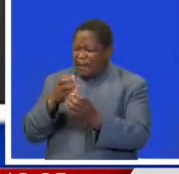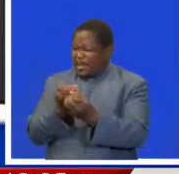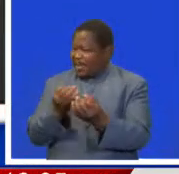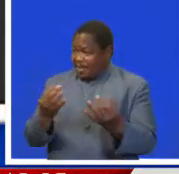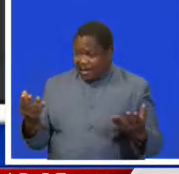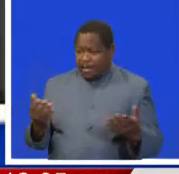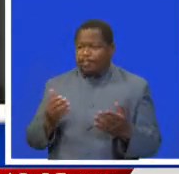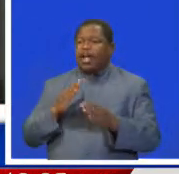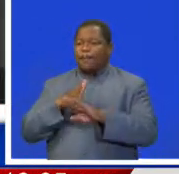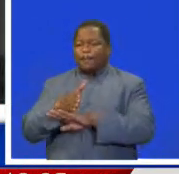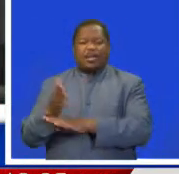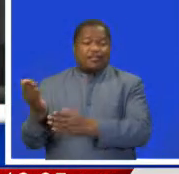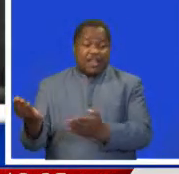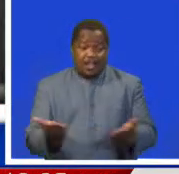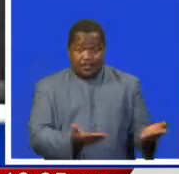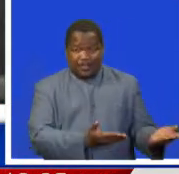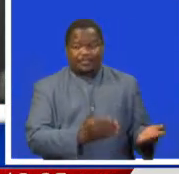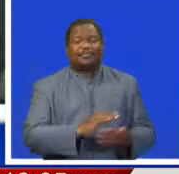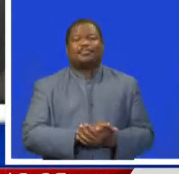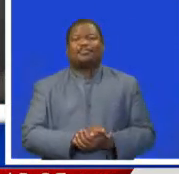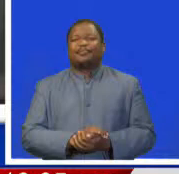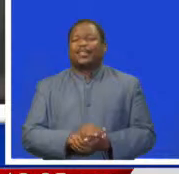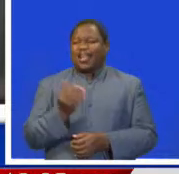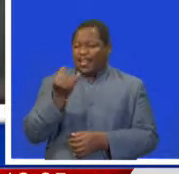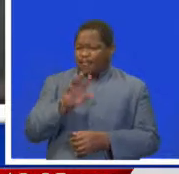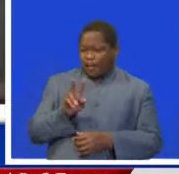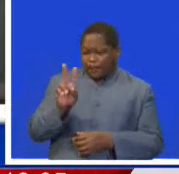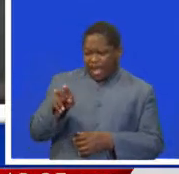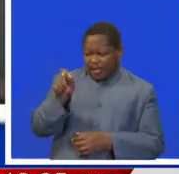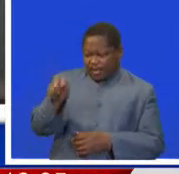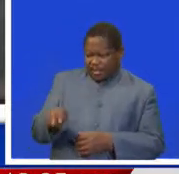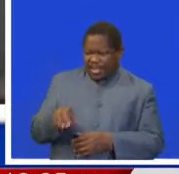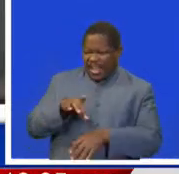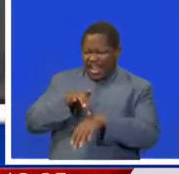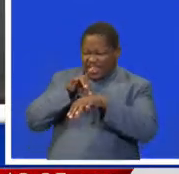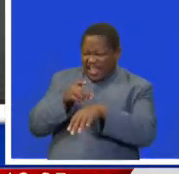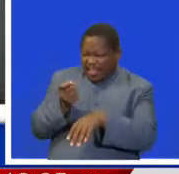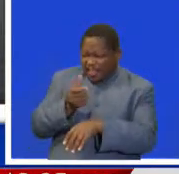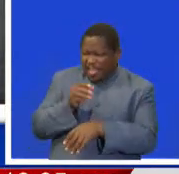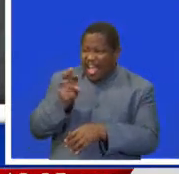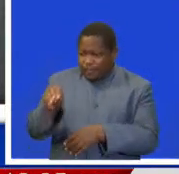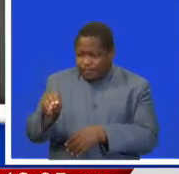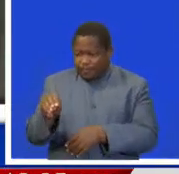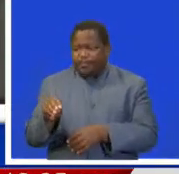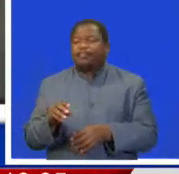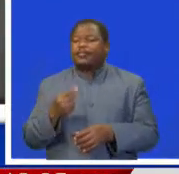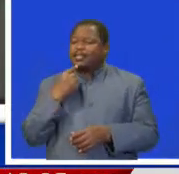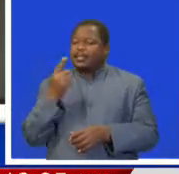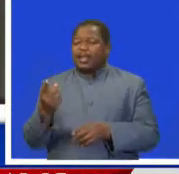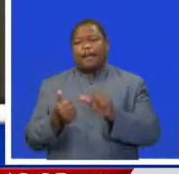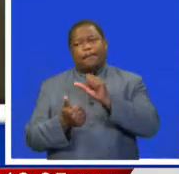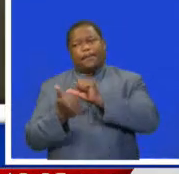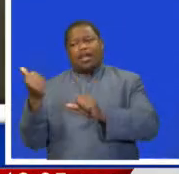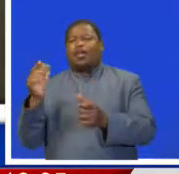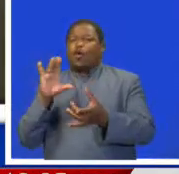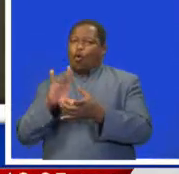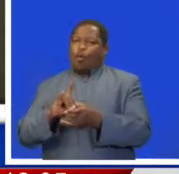Nangabe kukhona lokungalungi kahle, then siyaye simjikisa abuyele ekhaya.